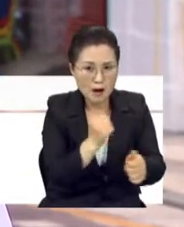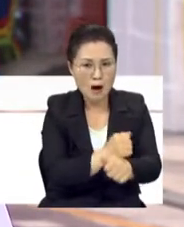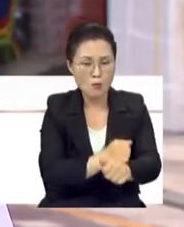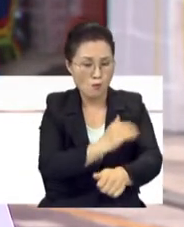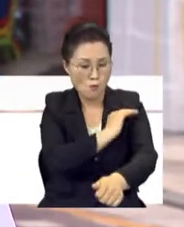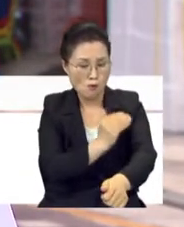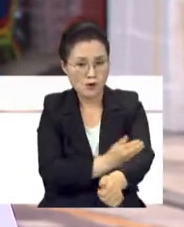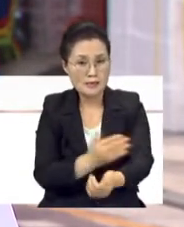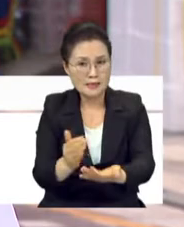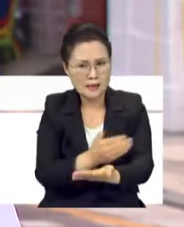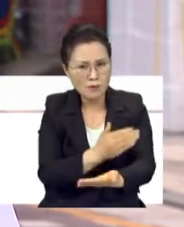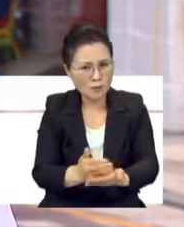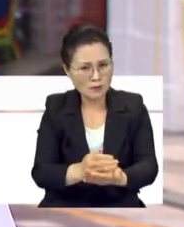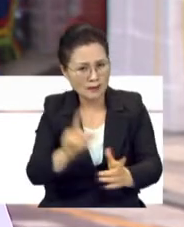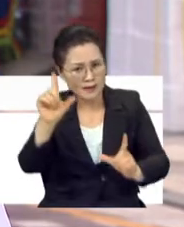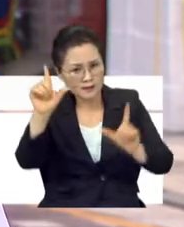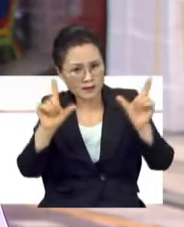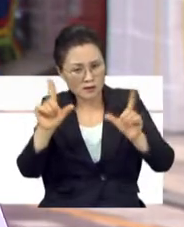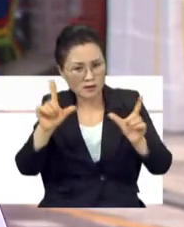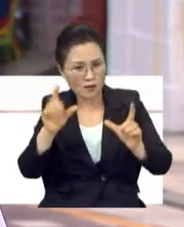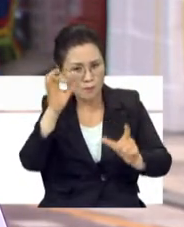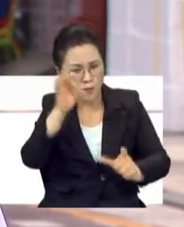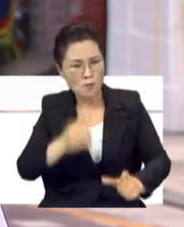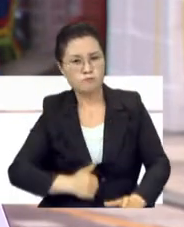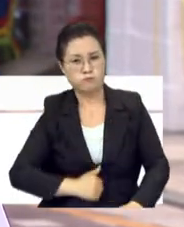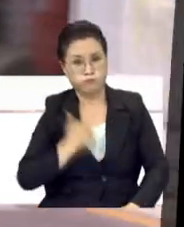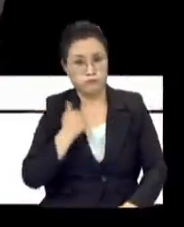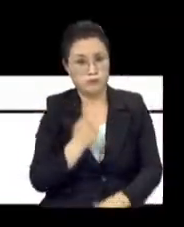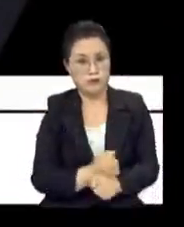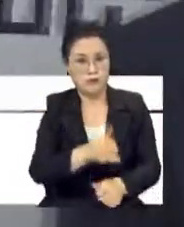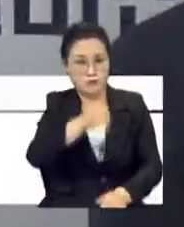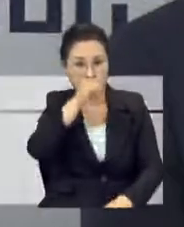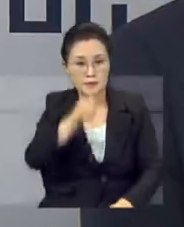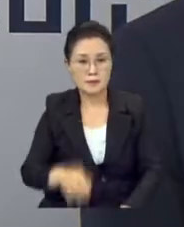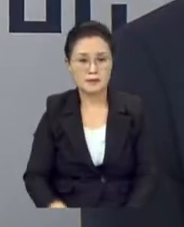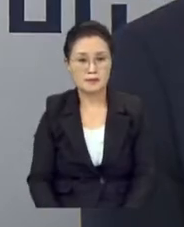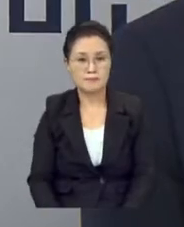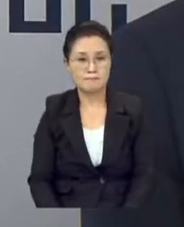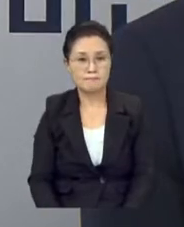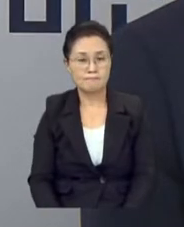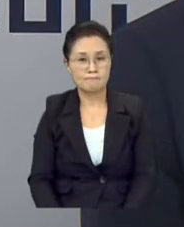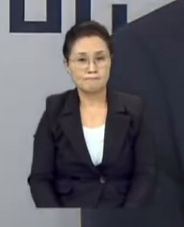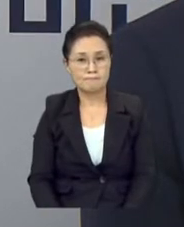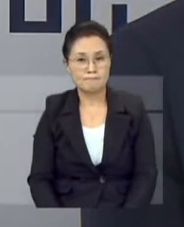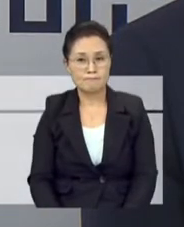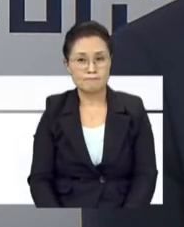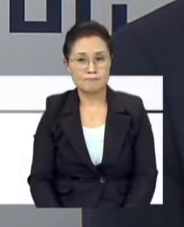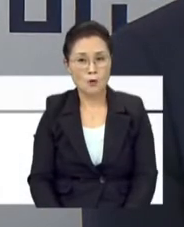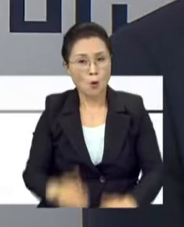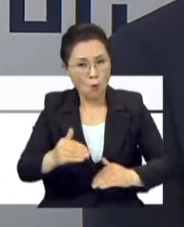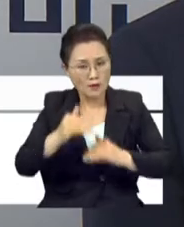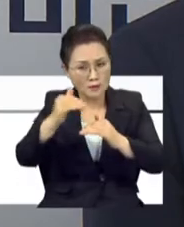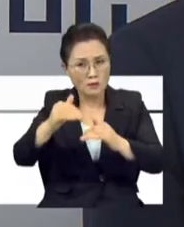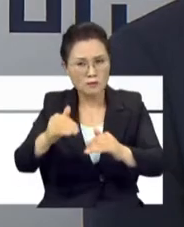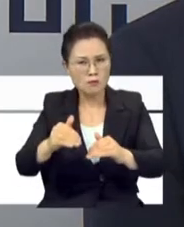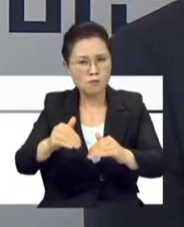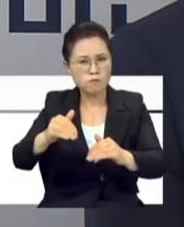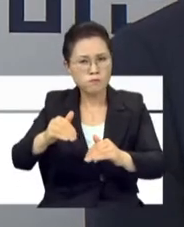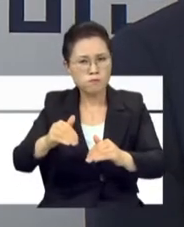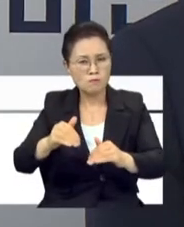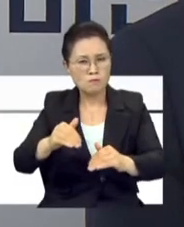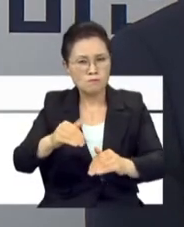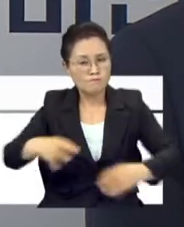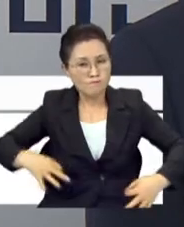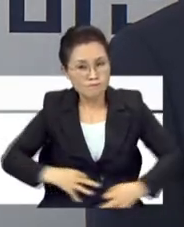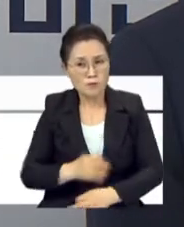하는 행태에 대해서 국민들이 분노하고 있거든요 과정은 불 공장 했으며 결국